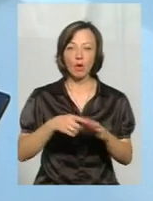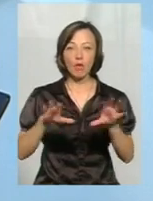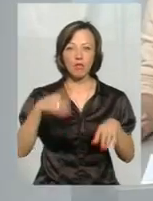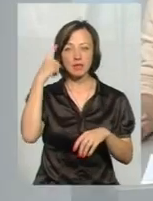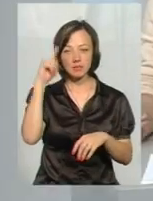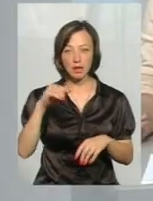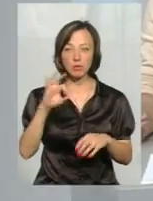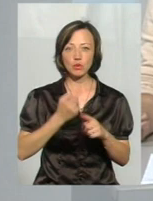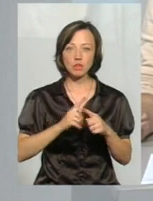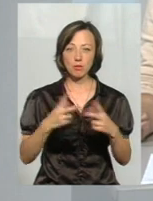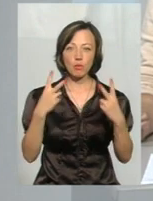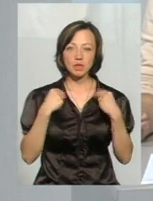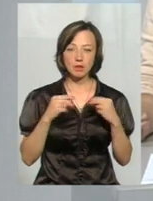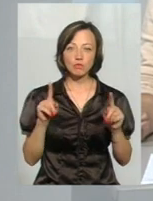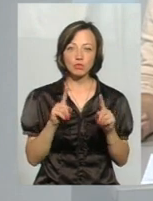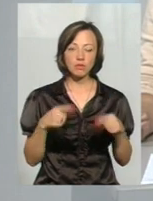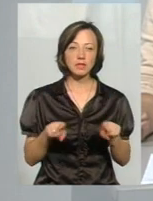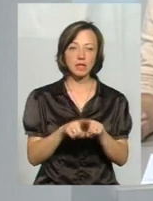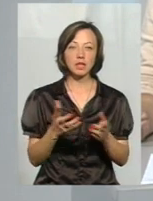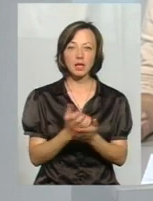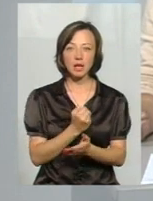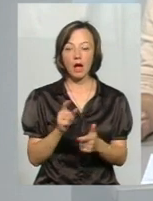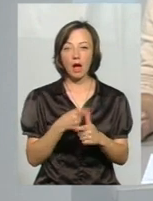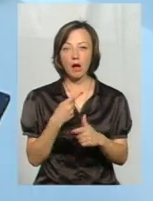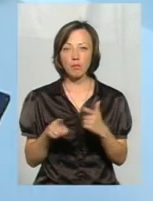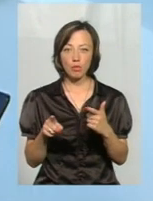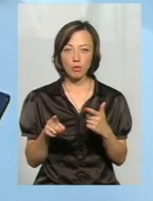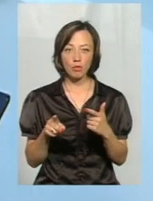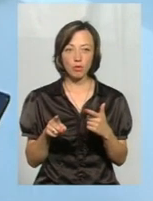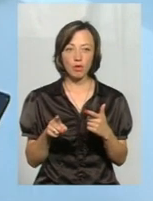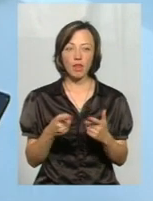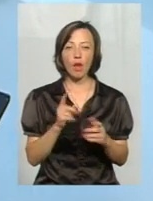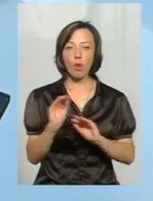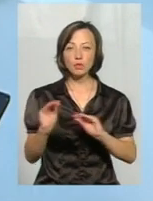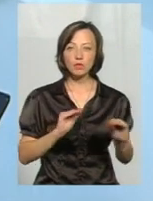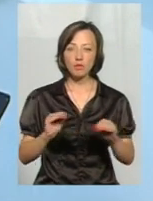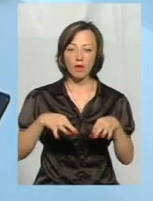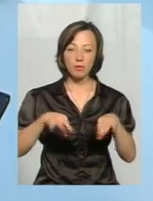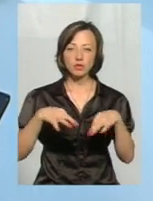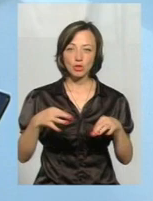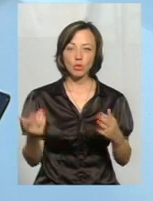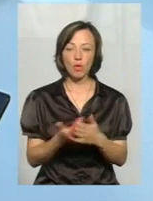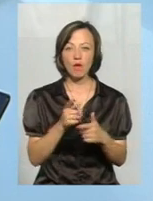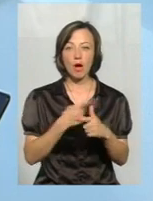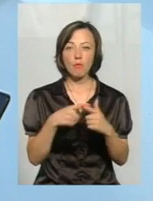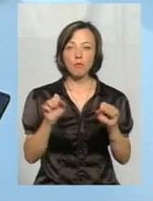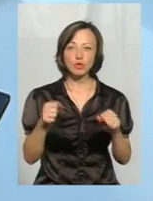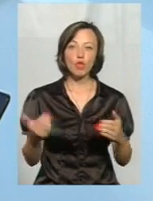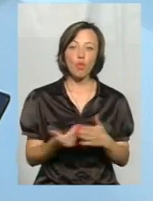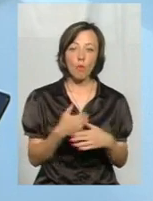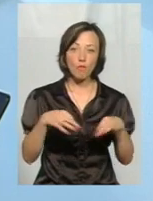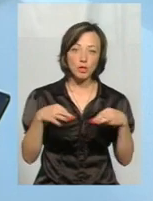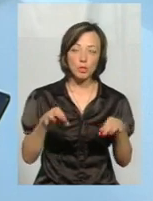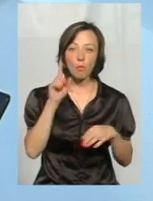нам пообіцяв, що він все-таки знайде нам або на устаткування на машину нове, або, можливо, нову